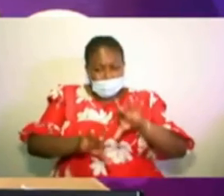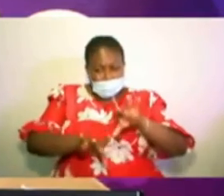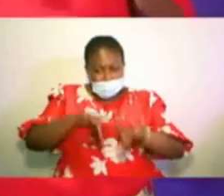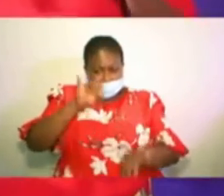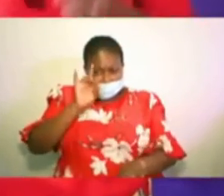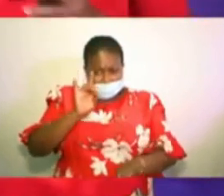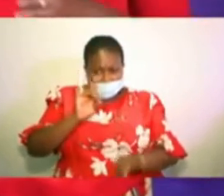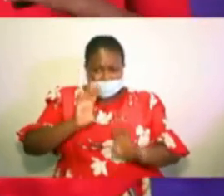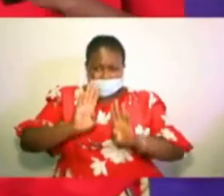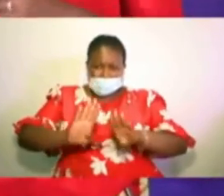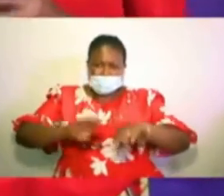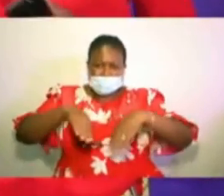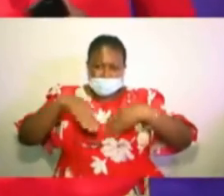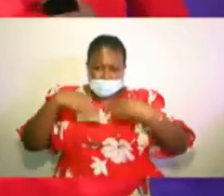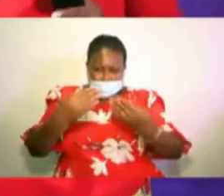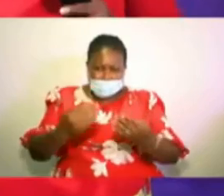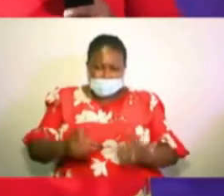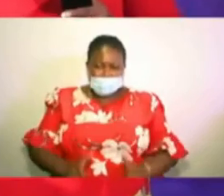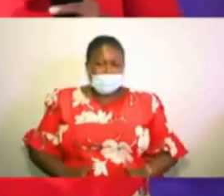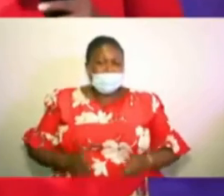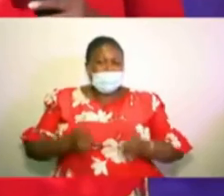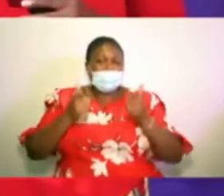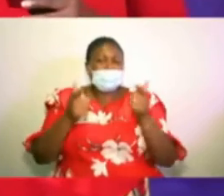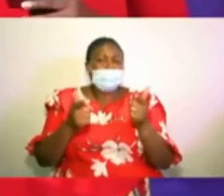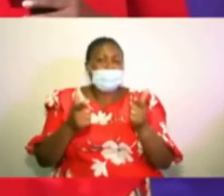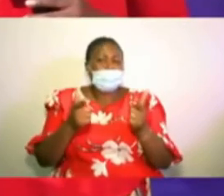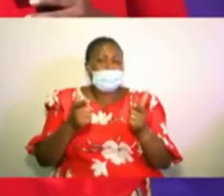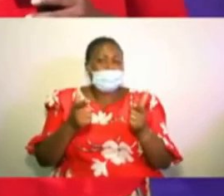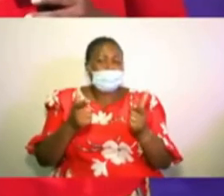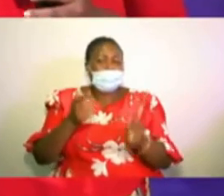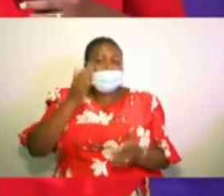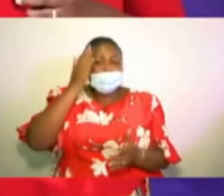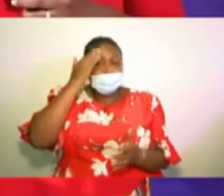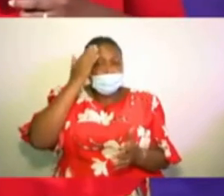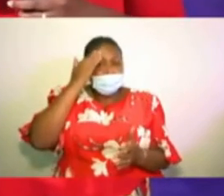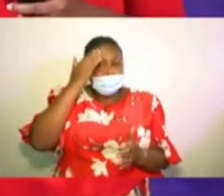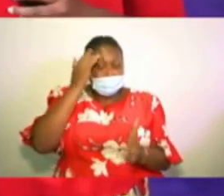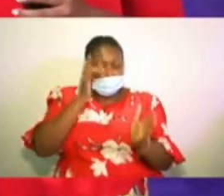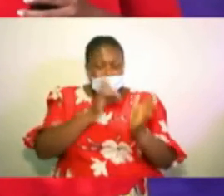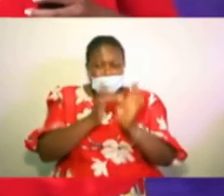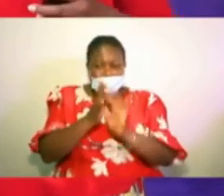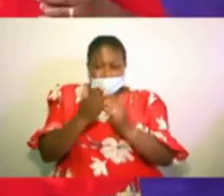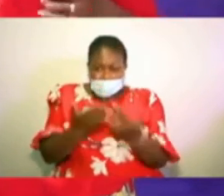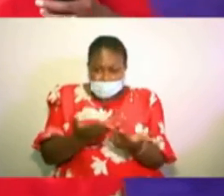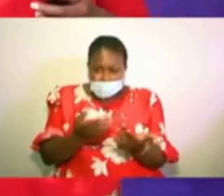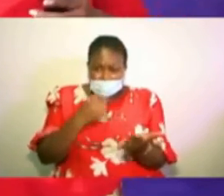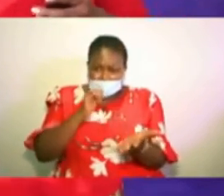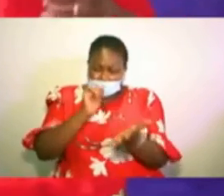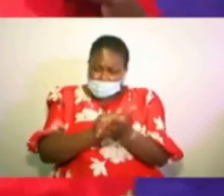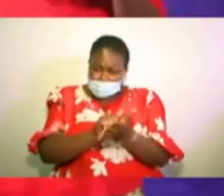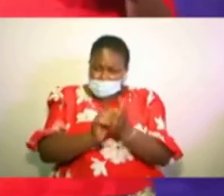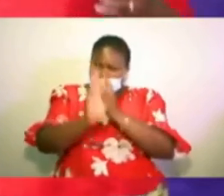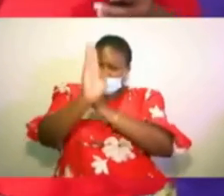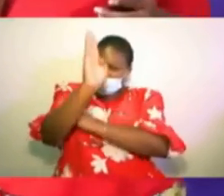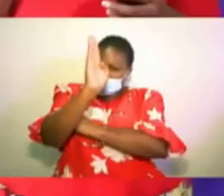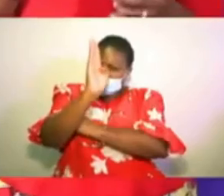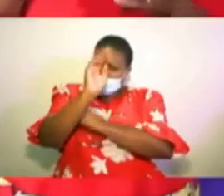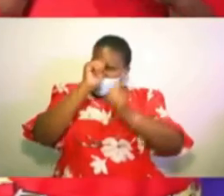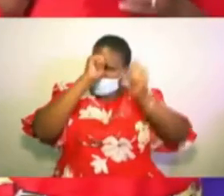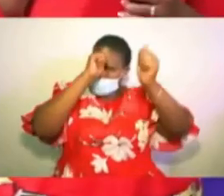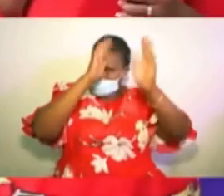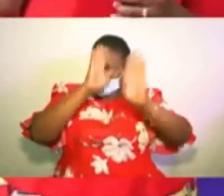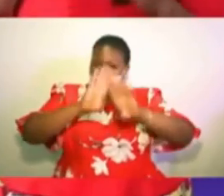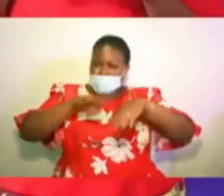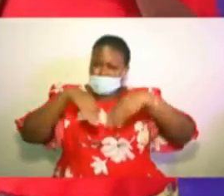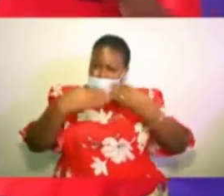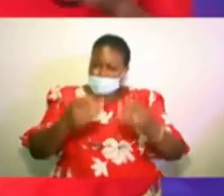life. C'est l'Esprit qui vivifie. We know from Scripture that God the Father gives life. Et donc nous savons à partir des Écritures que